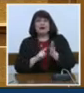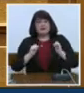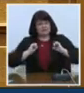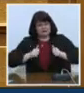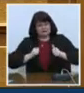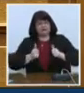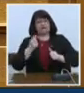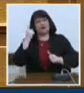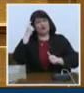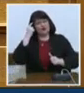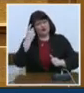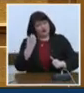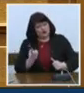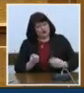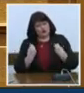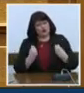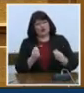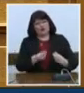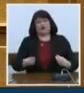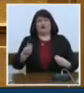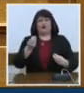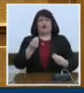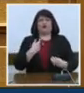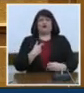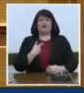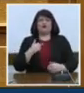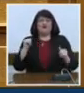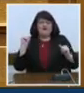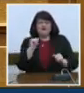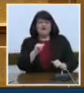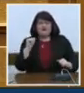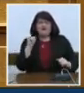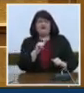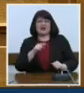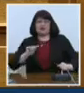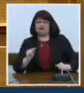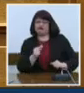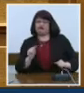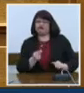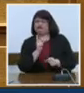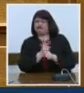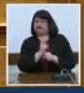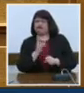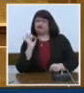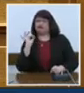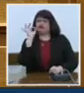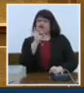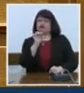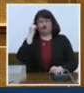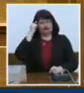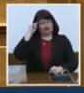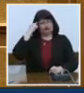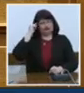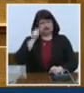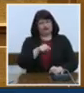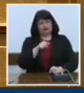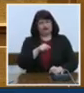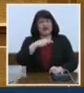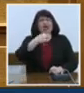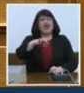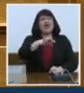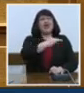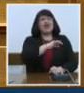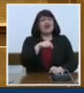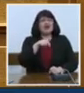Τα φαινόμενα παρενόχλησης και βίας εναντίον των πιο αδύναμων ξεπερνούν σύνορα,